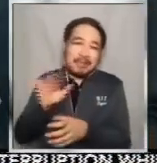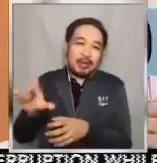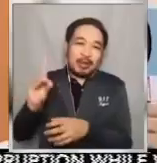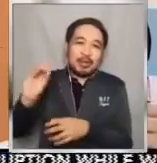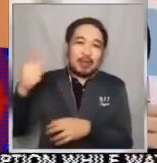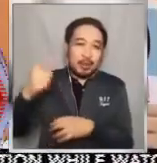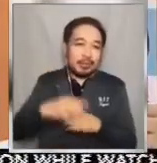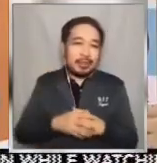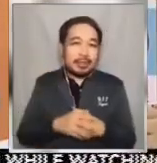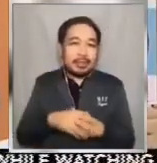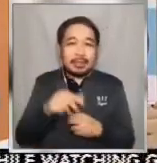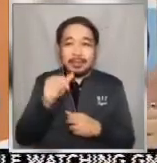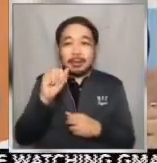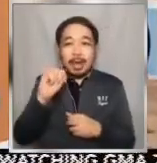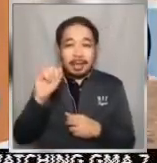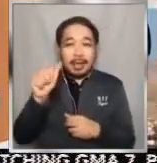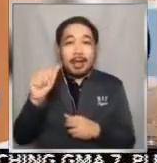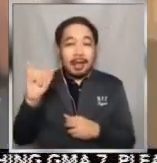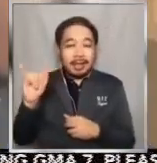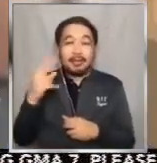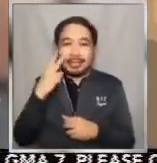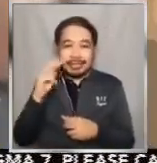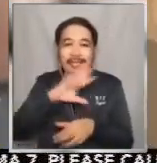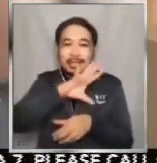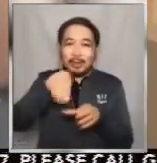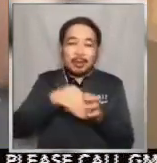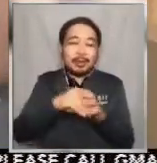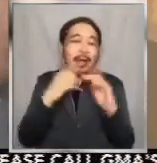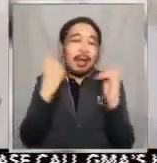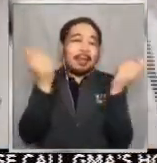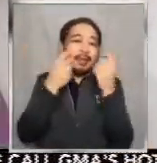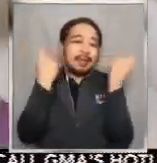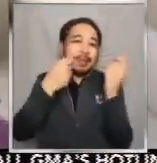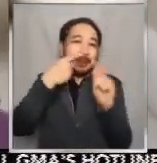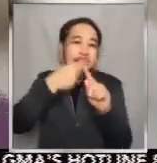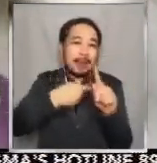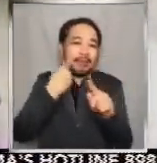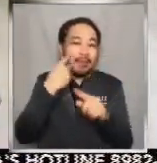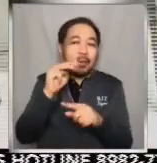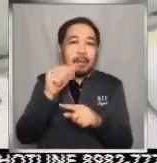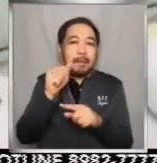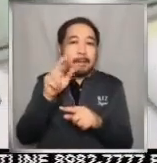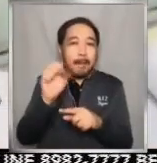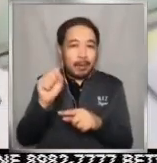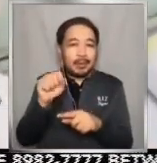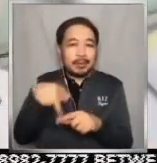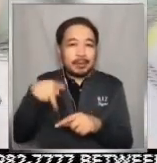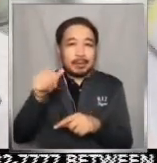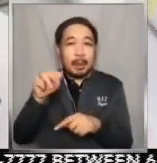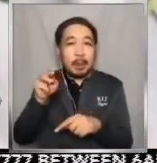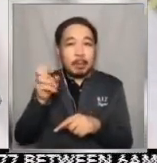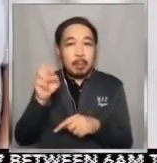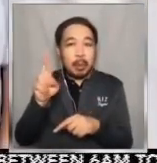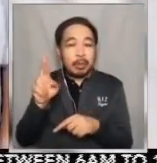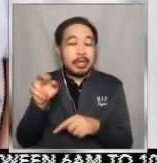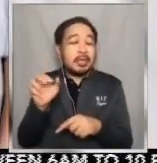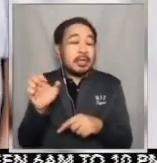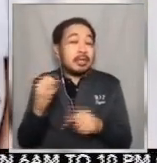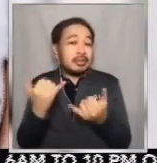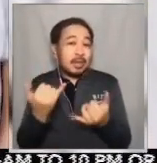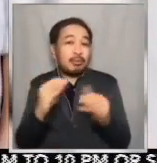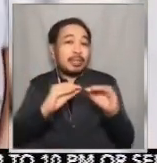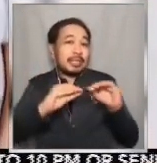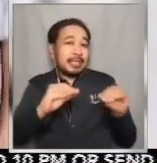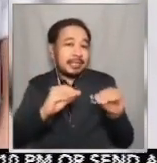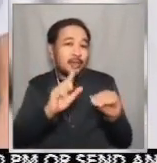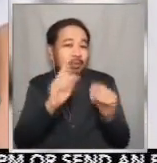mga bigating guest sa anniversary month ng Mars Pamor. Dito ituturo niya daw ang kanyang mga natutunan bago naging